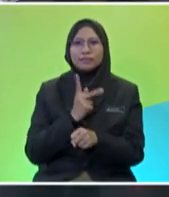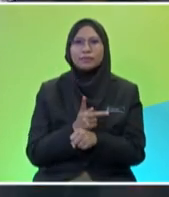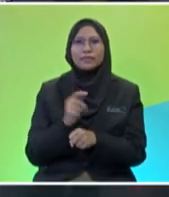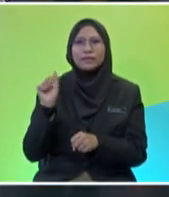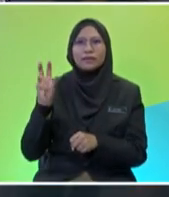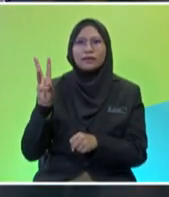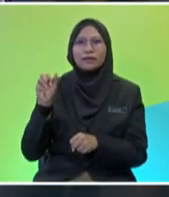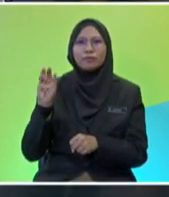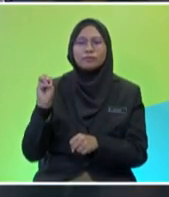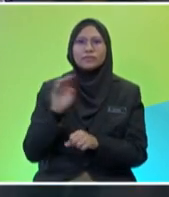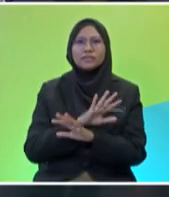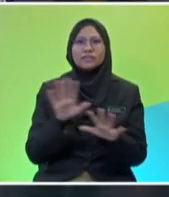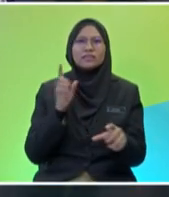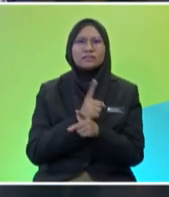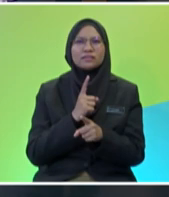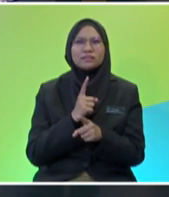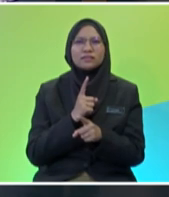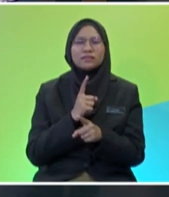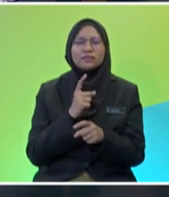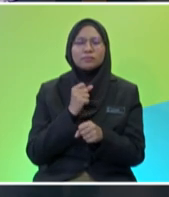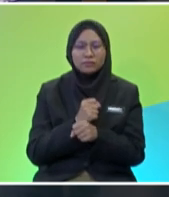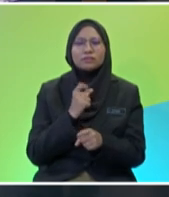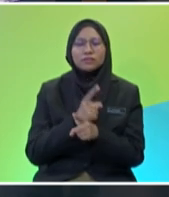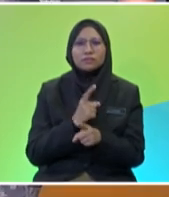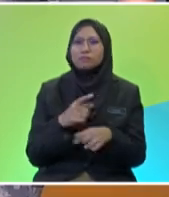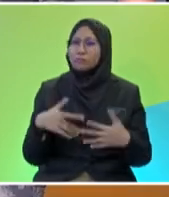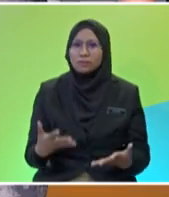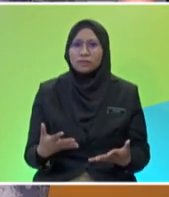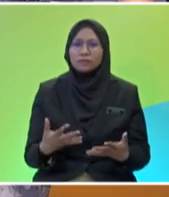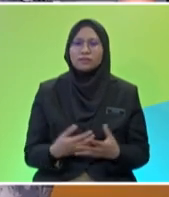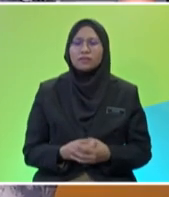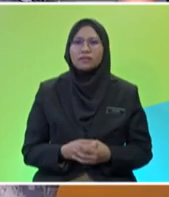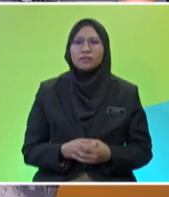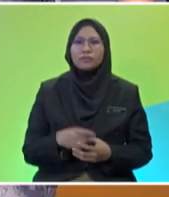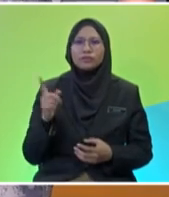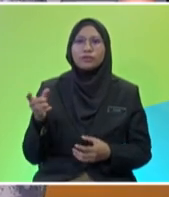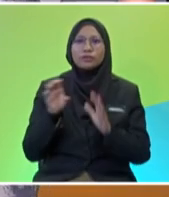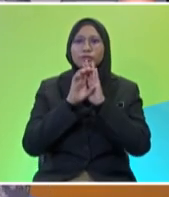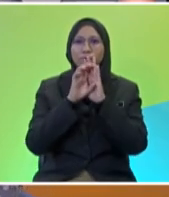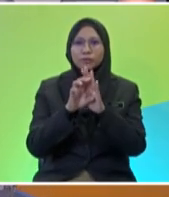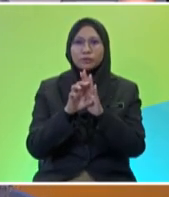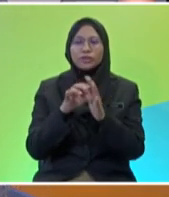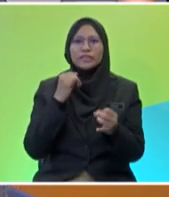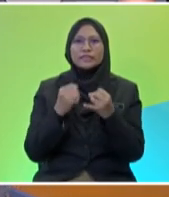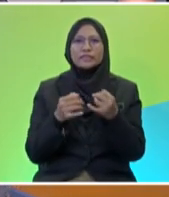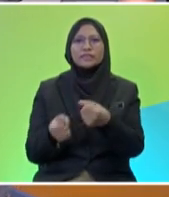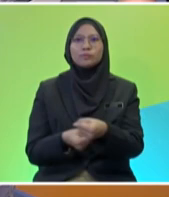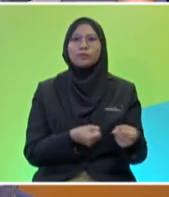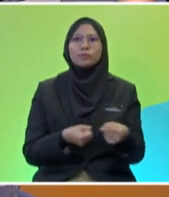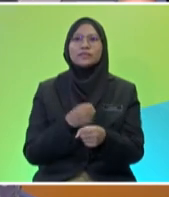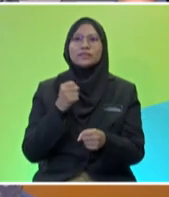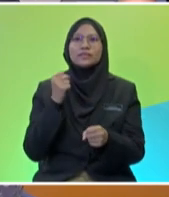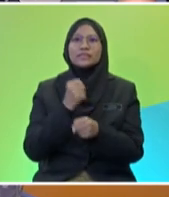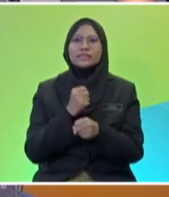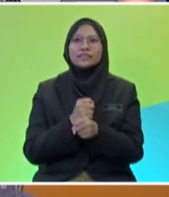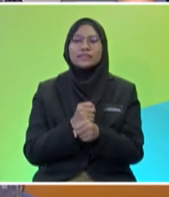sebenarnya kisahnya sangat besar kalau kita contoh tadi jawaban tadi jika mereka lewat sampai